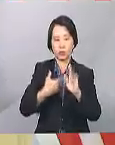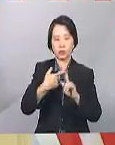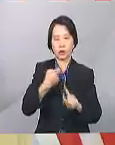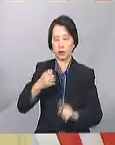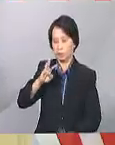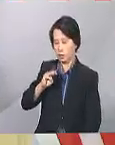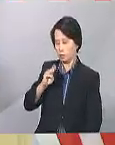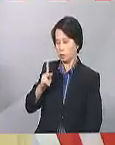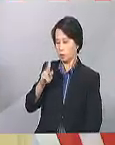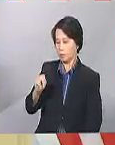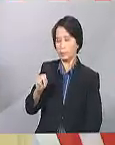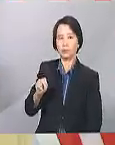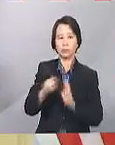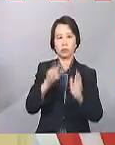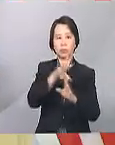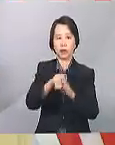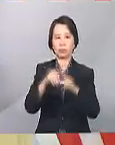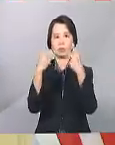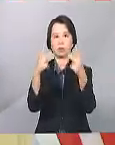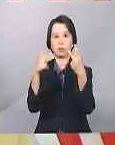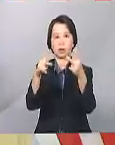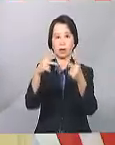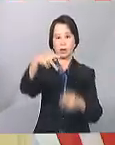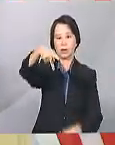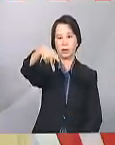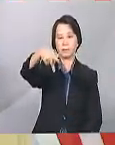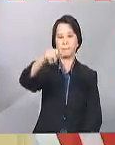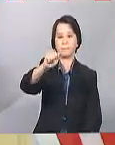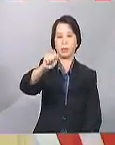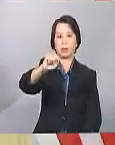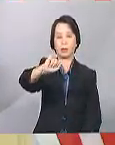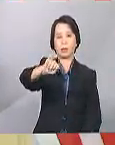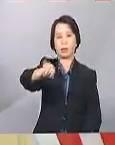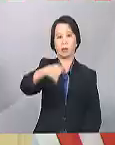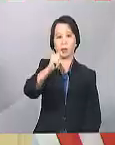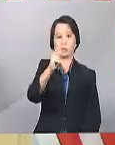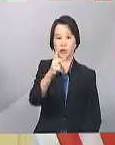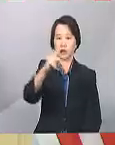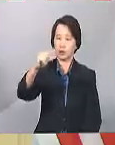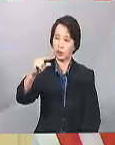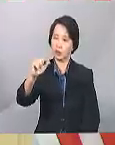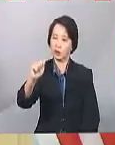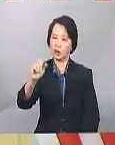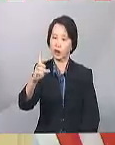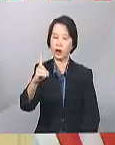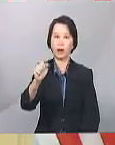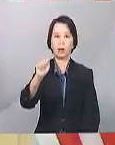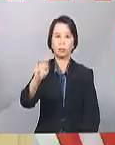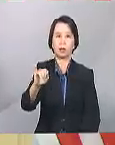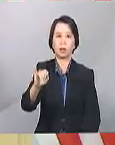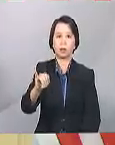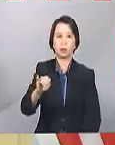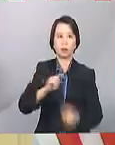MKN. Termasuklah pajak gadai tadi. Ya, pajak gadai, saya tak